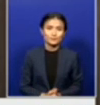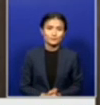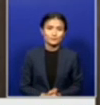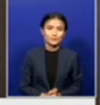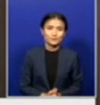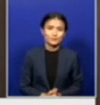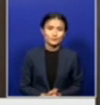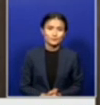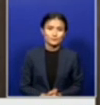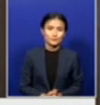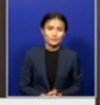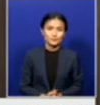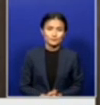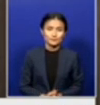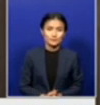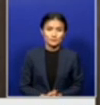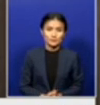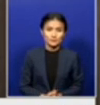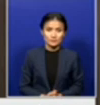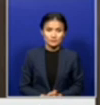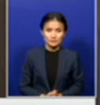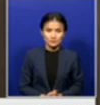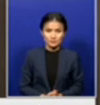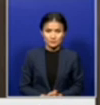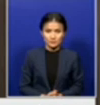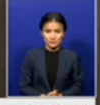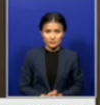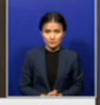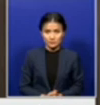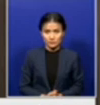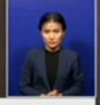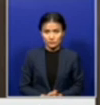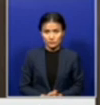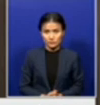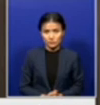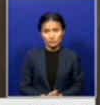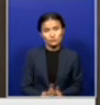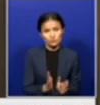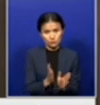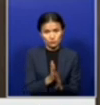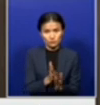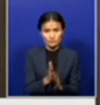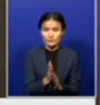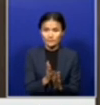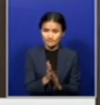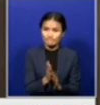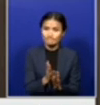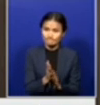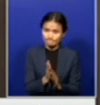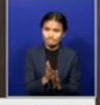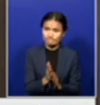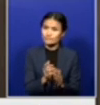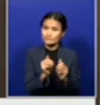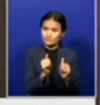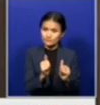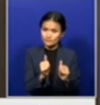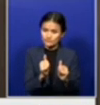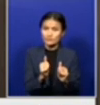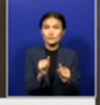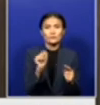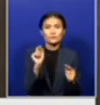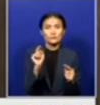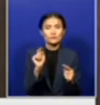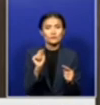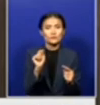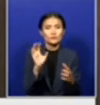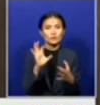ดีต่อความสำเร็จของการป้องกันโควิด-19 ในประเทศไท